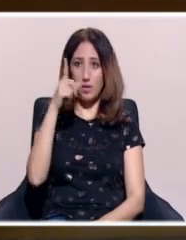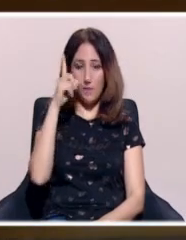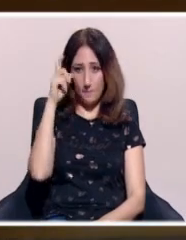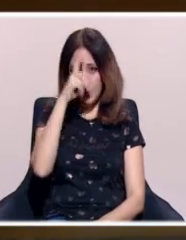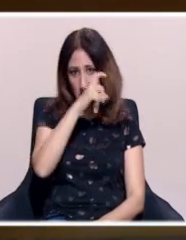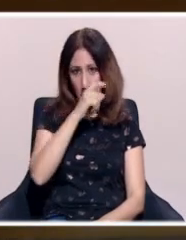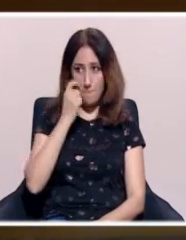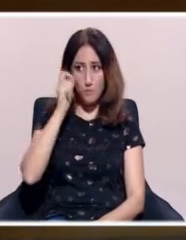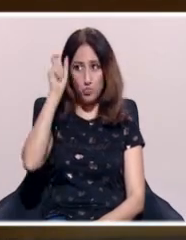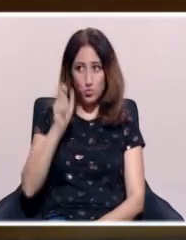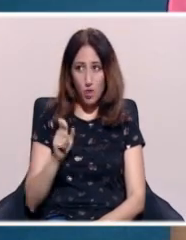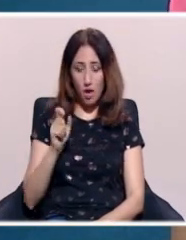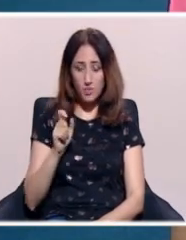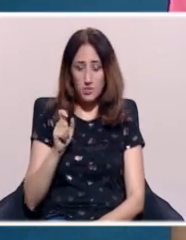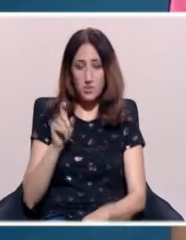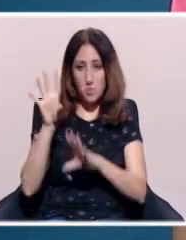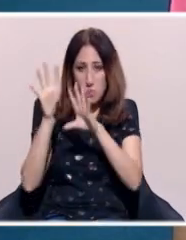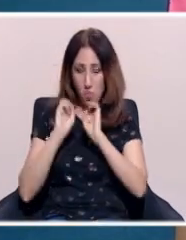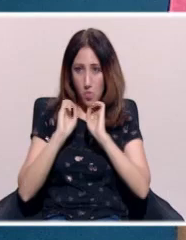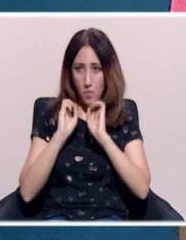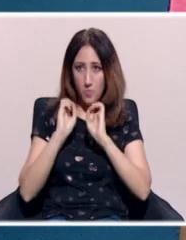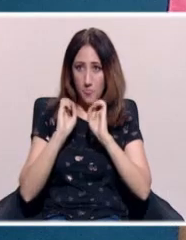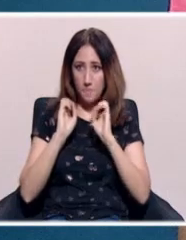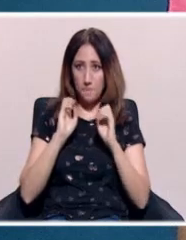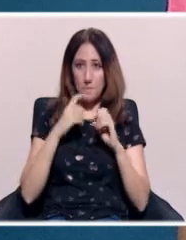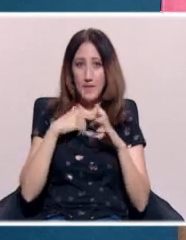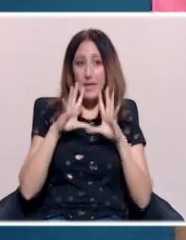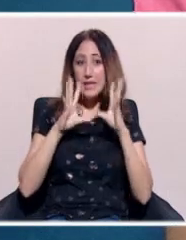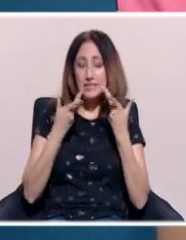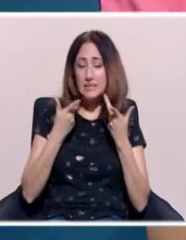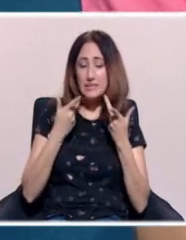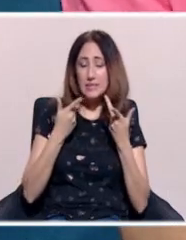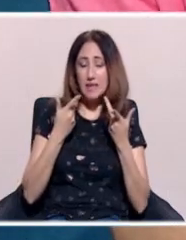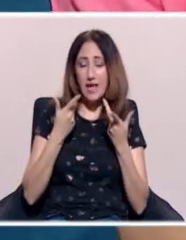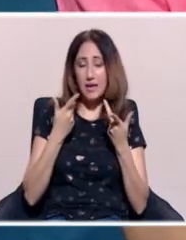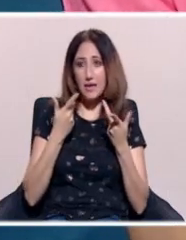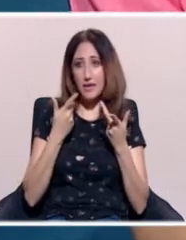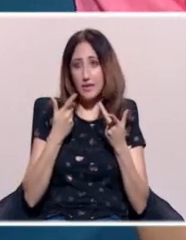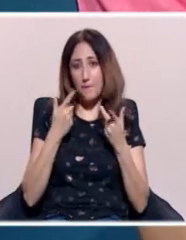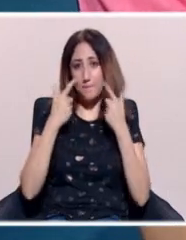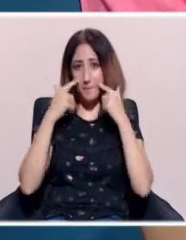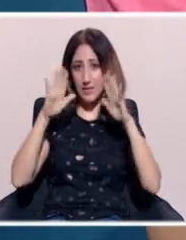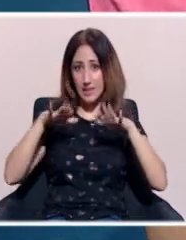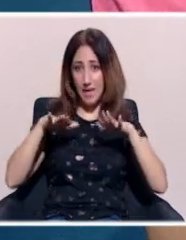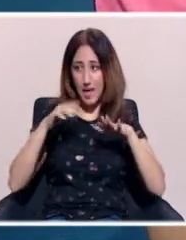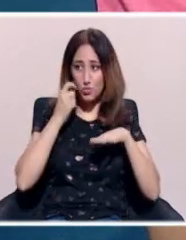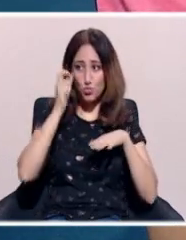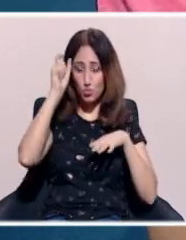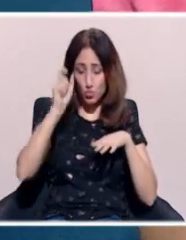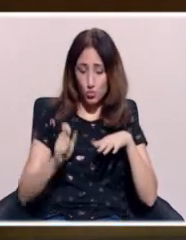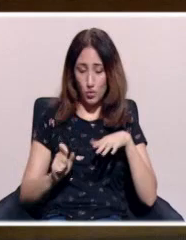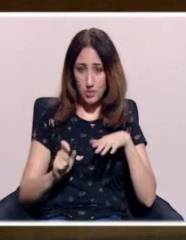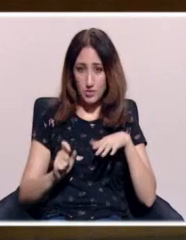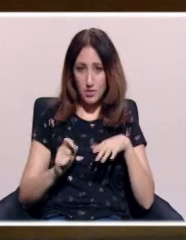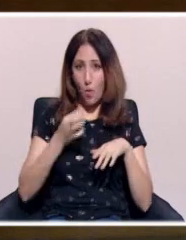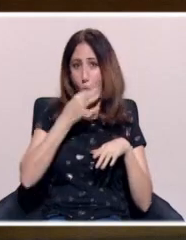شخصيا. المعاناة هو إزاي حضرتك تتعايش مع شخصية